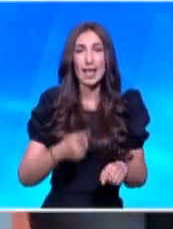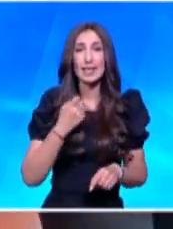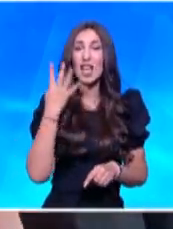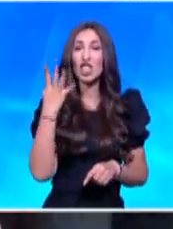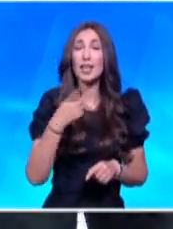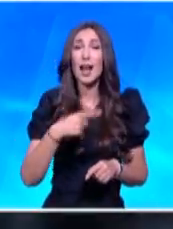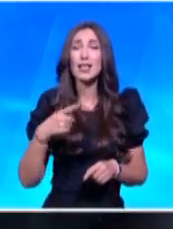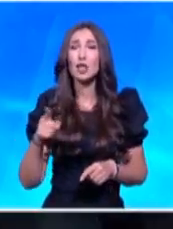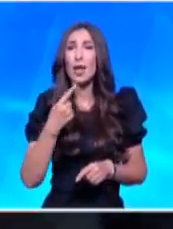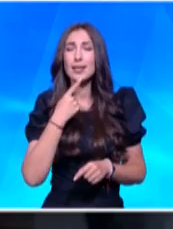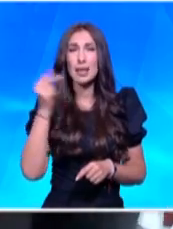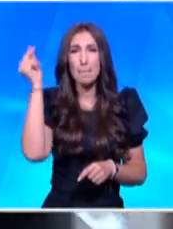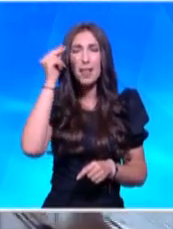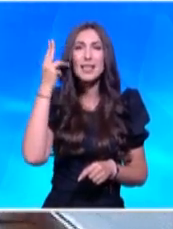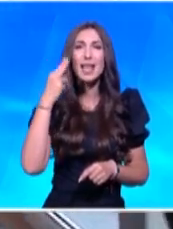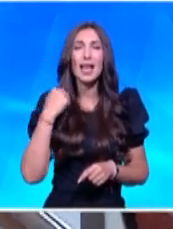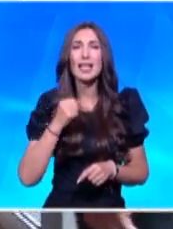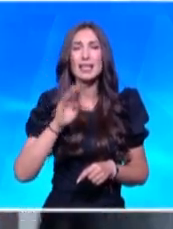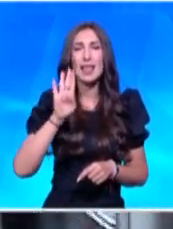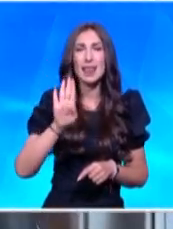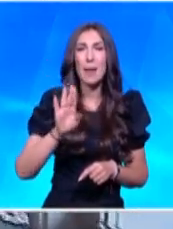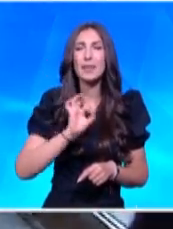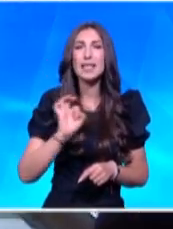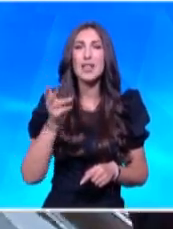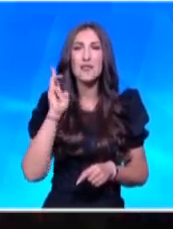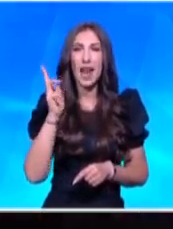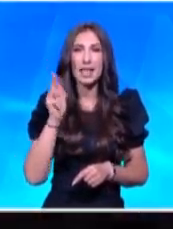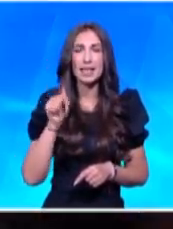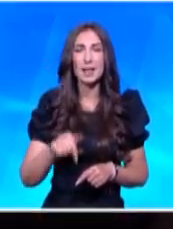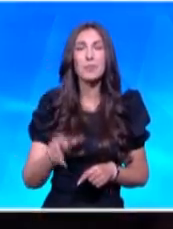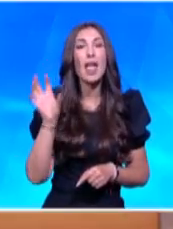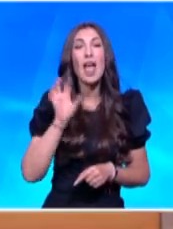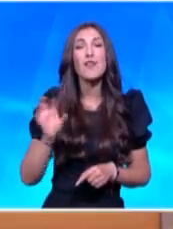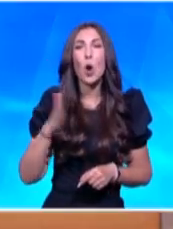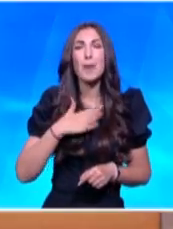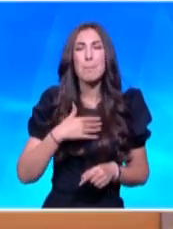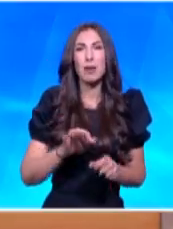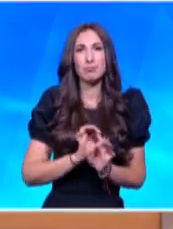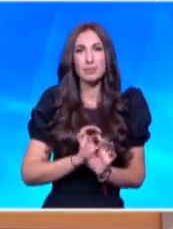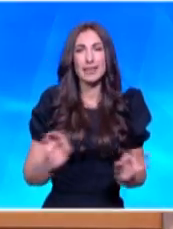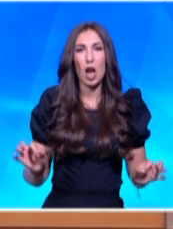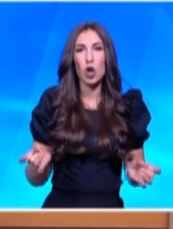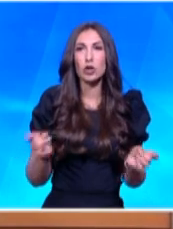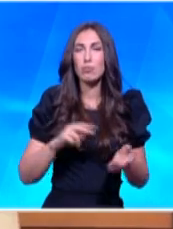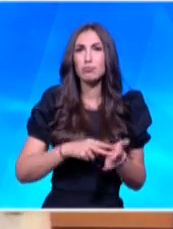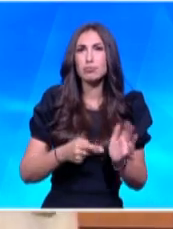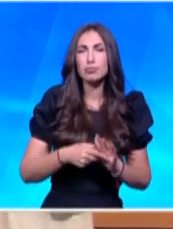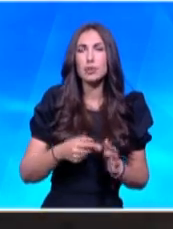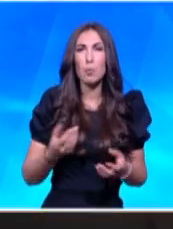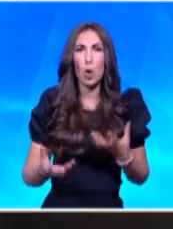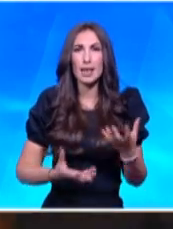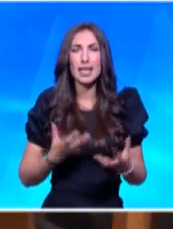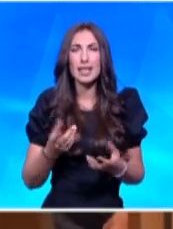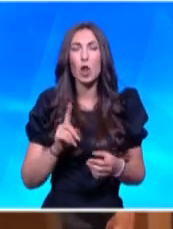4 езика – български, английски, немски и френски. Европа има сериозен новаторски потенциал, но изостава